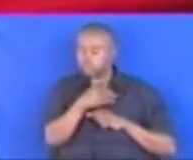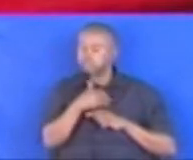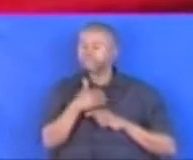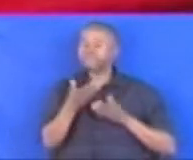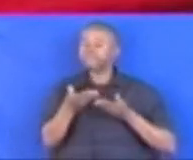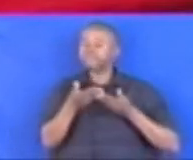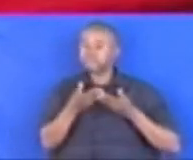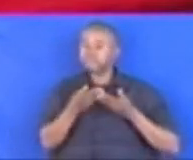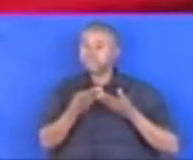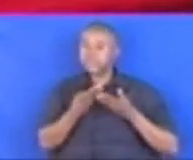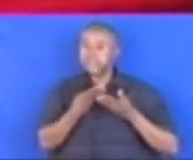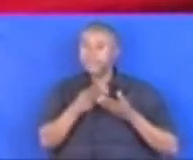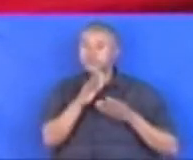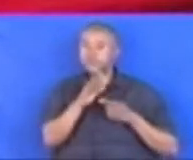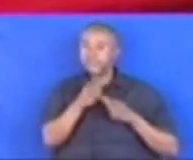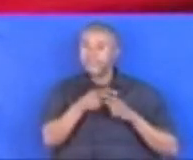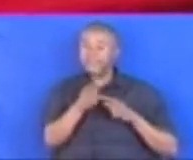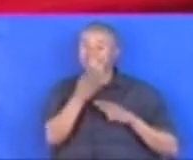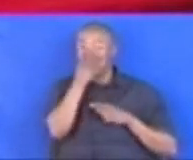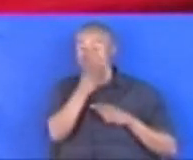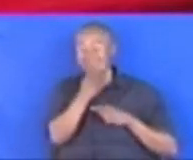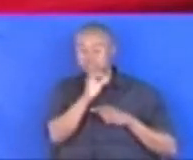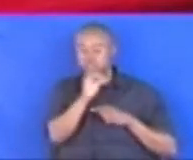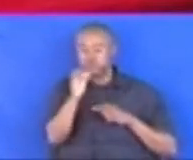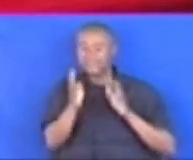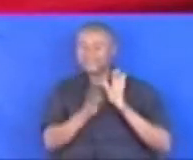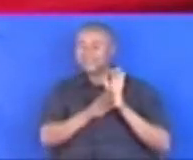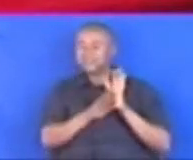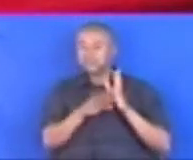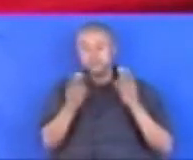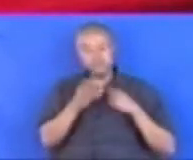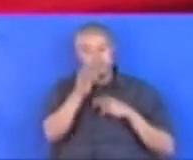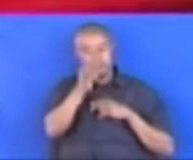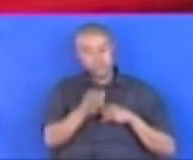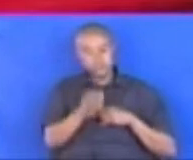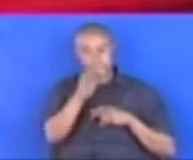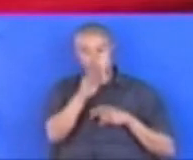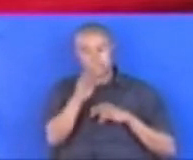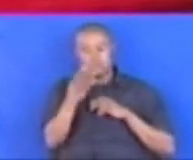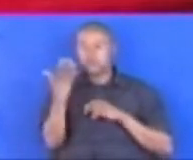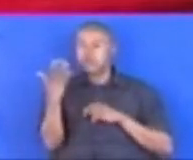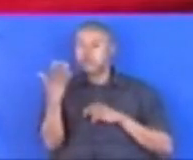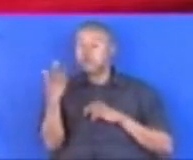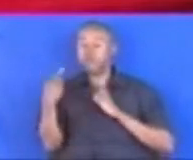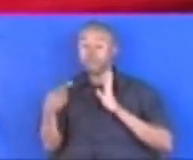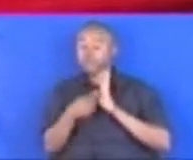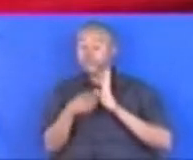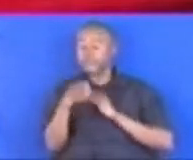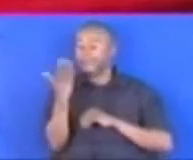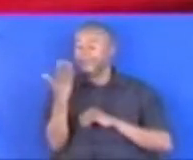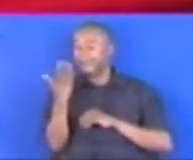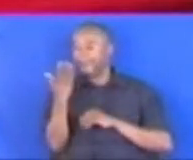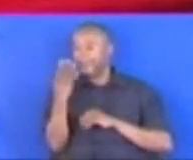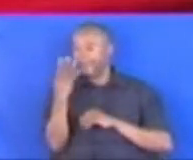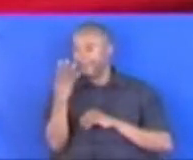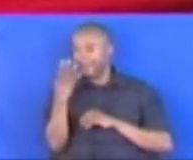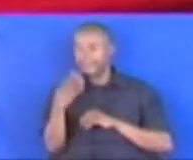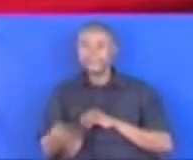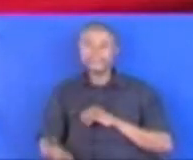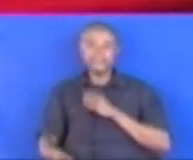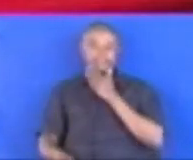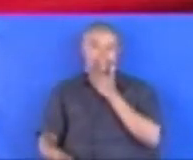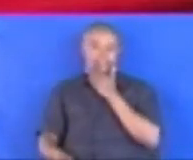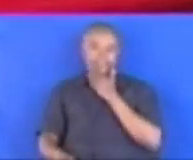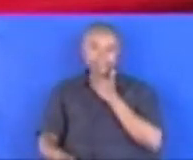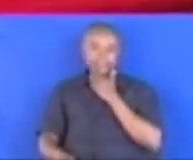imepokea jumla ya shilingi bilioni 409 sawa na asilimia 45.4 kama inavyoonekana kwenye